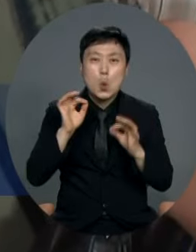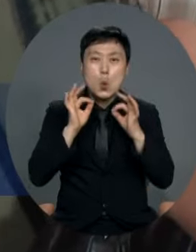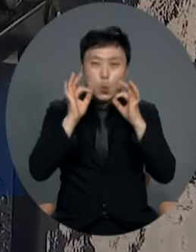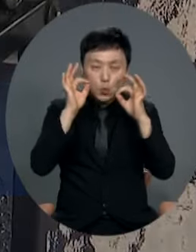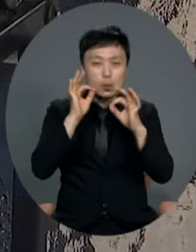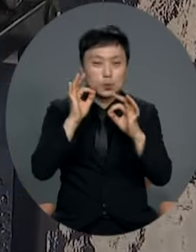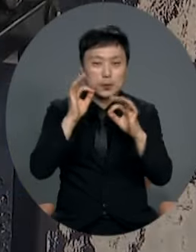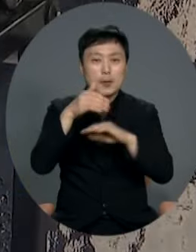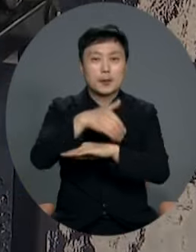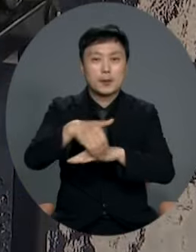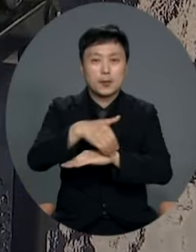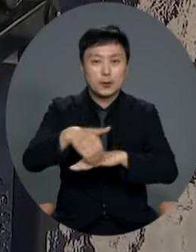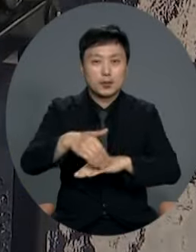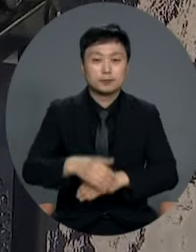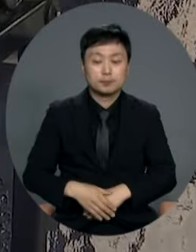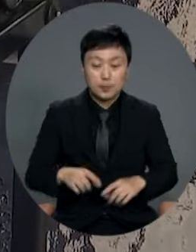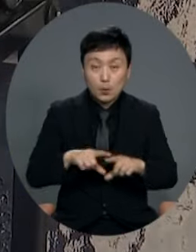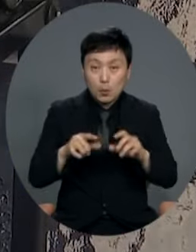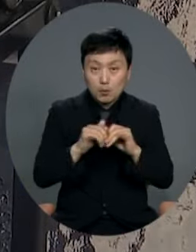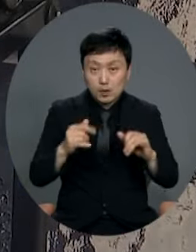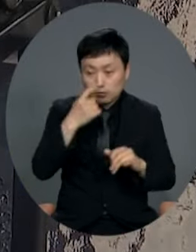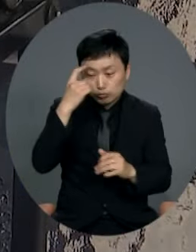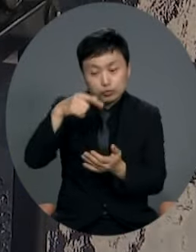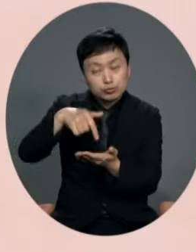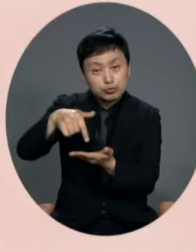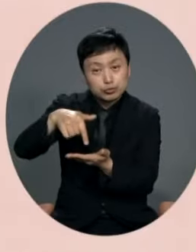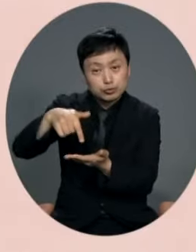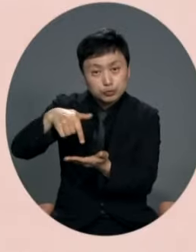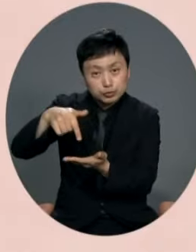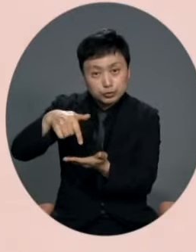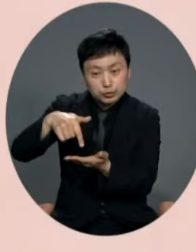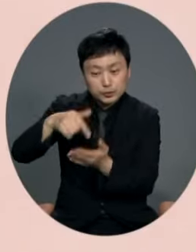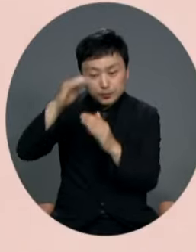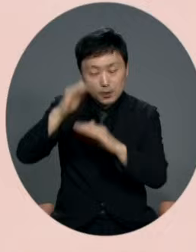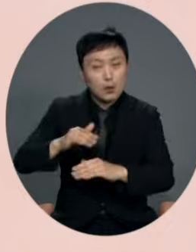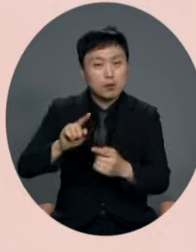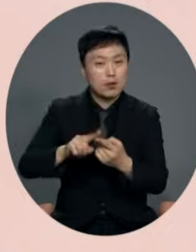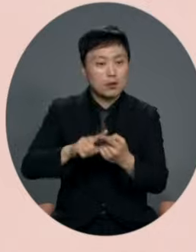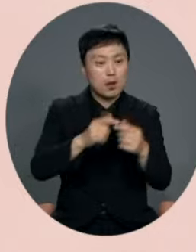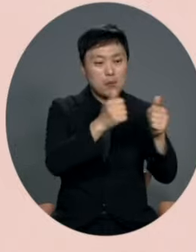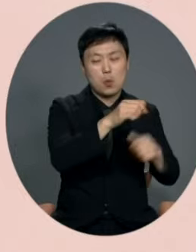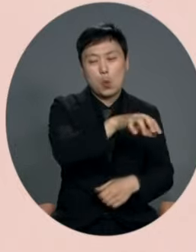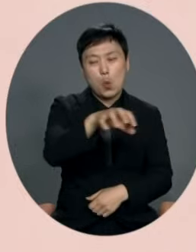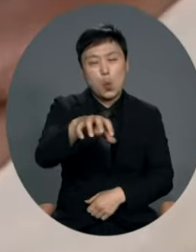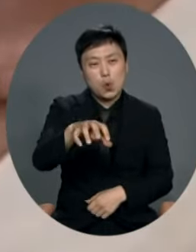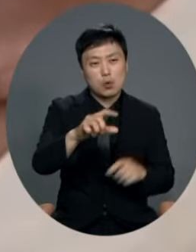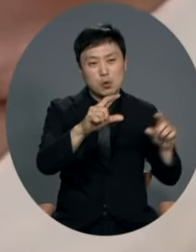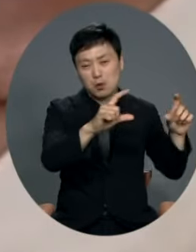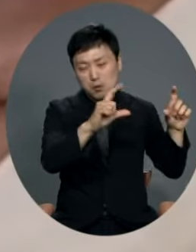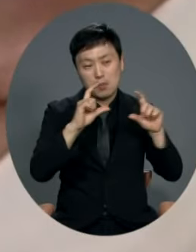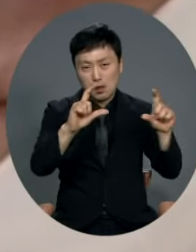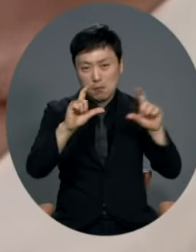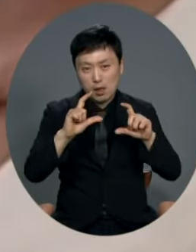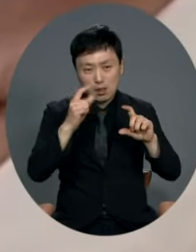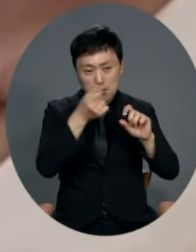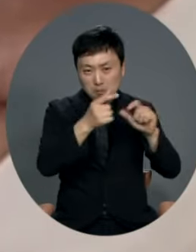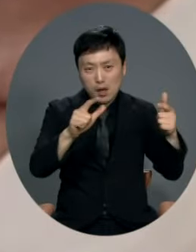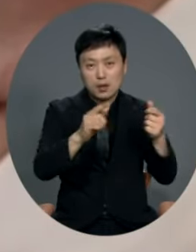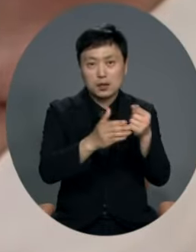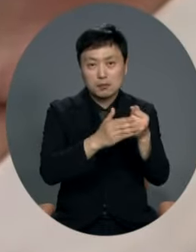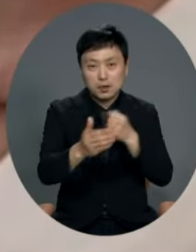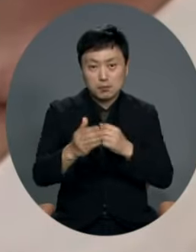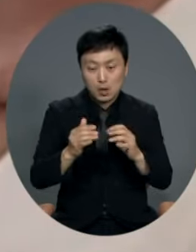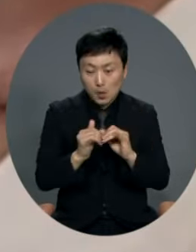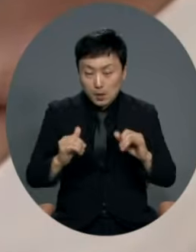거고. 비의료인 눈썹 문신 시술이라는 동일한 사안을 두고 법원 판결도 엇갈려왔습니다. 일반인이